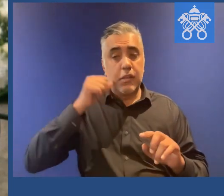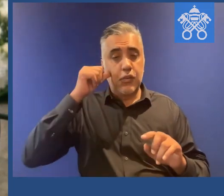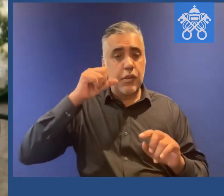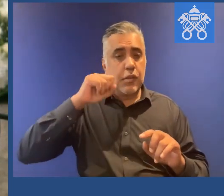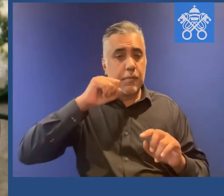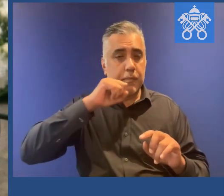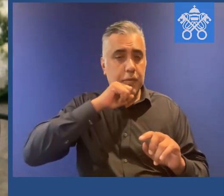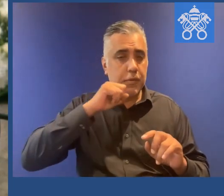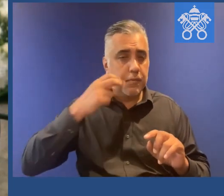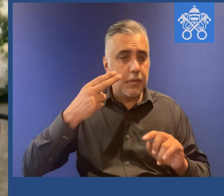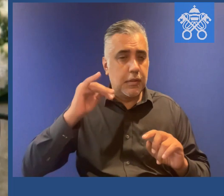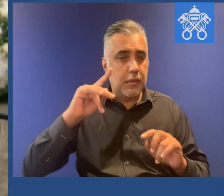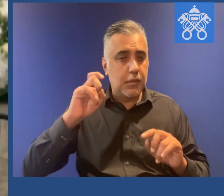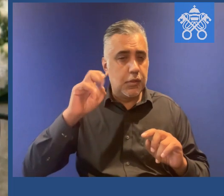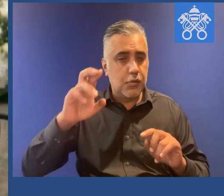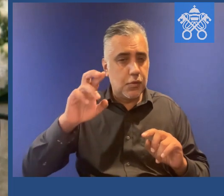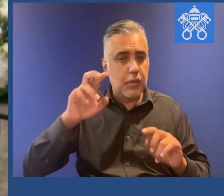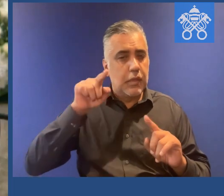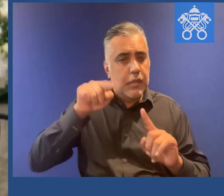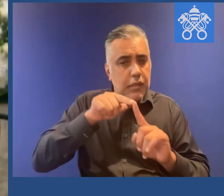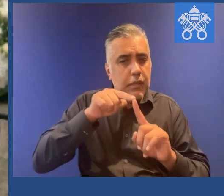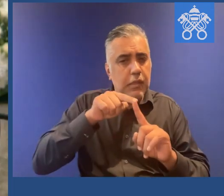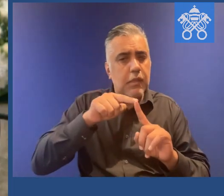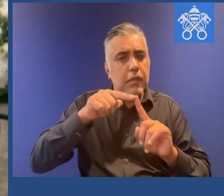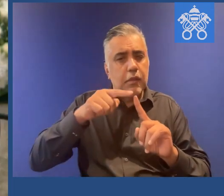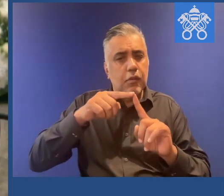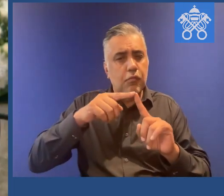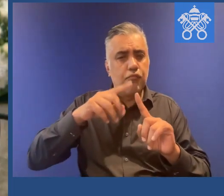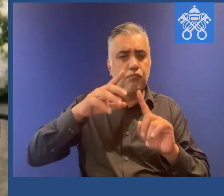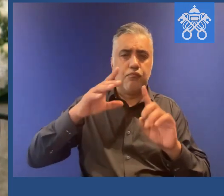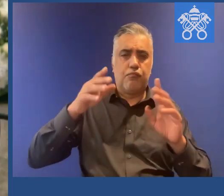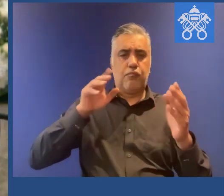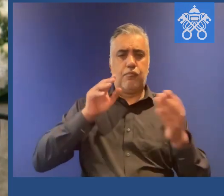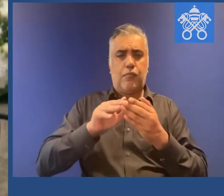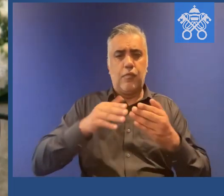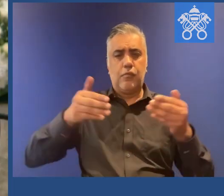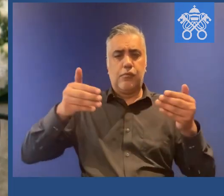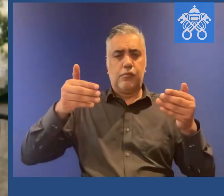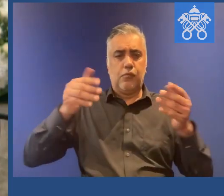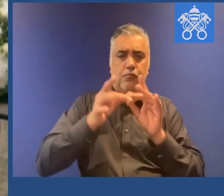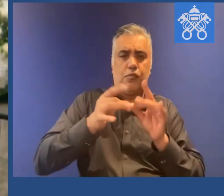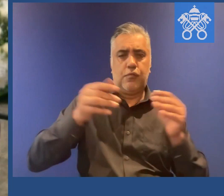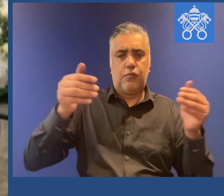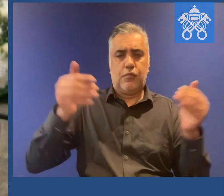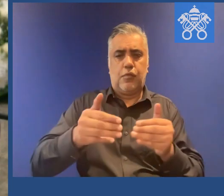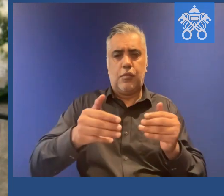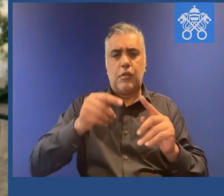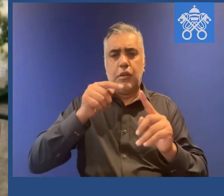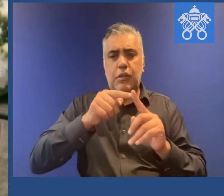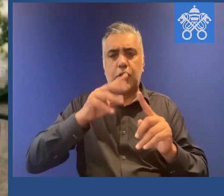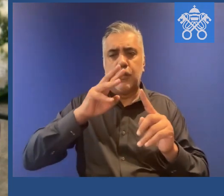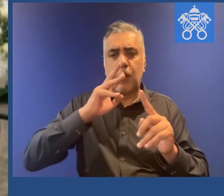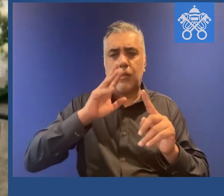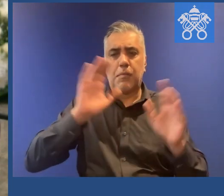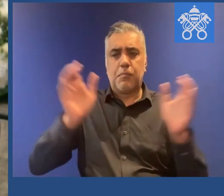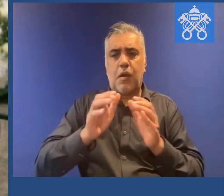Monsignor Hinda, che ringrazio per il suo servizio e per le sue parole, e ha parlato di un